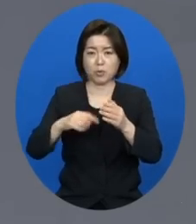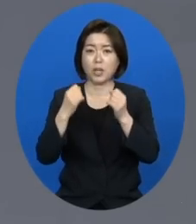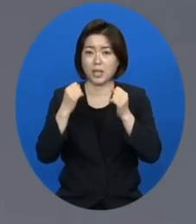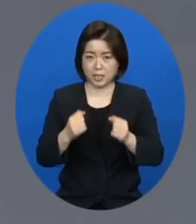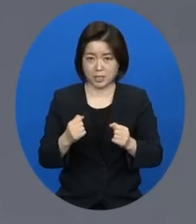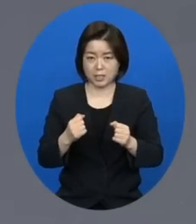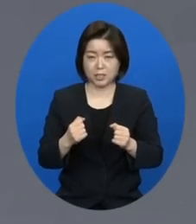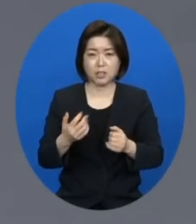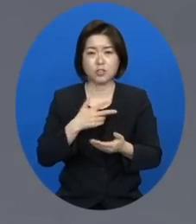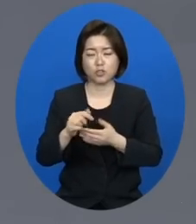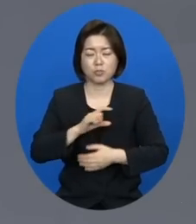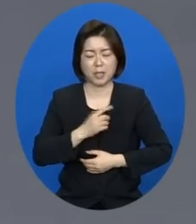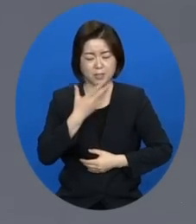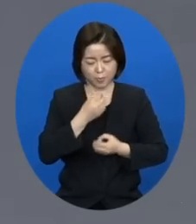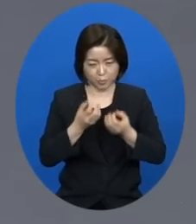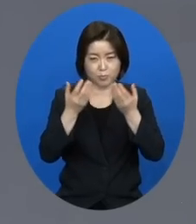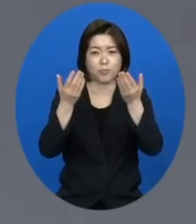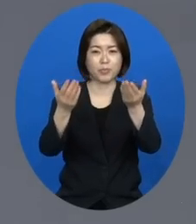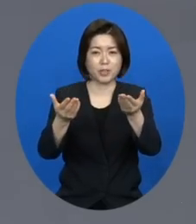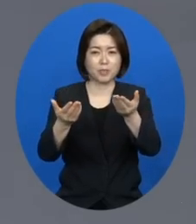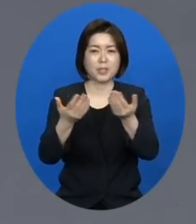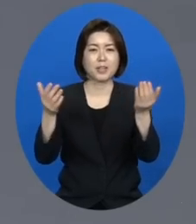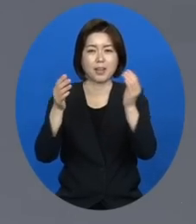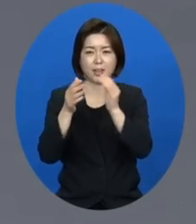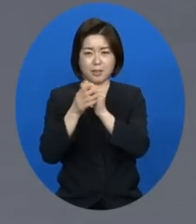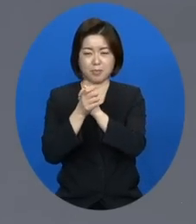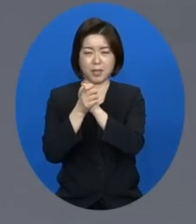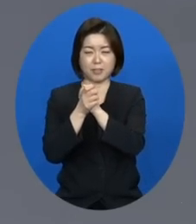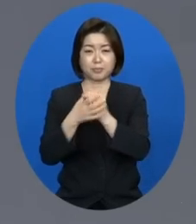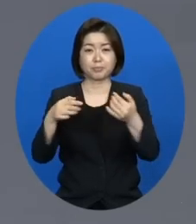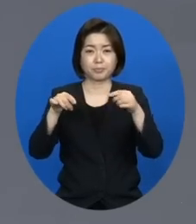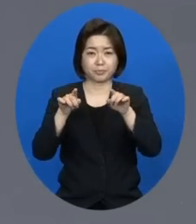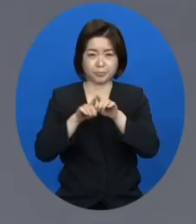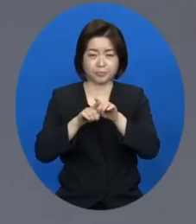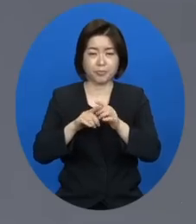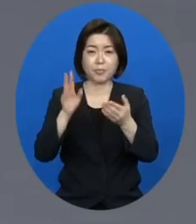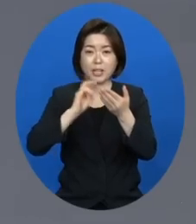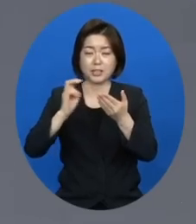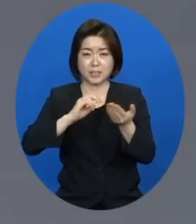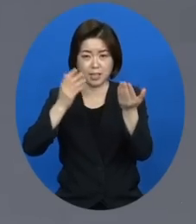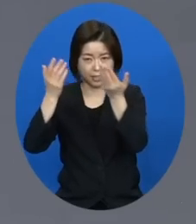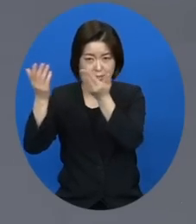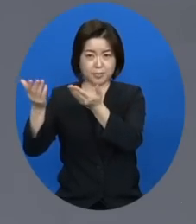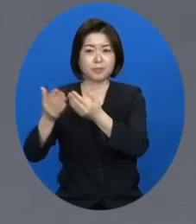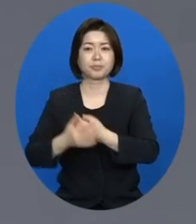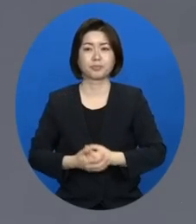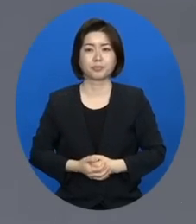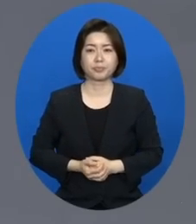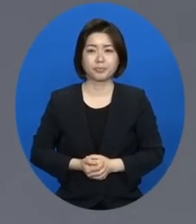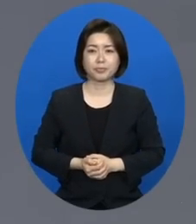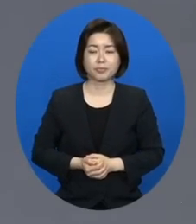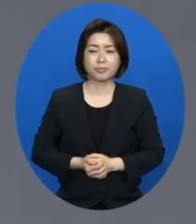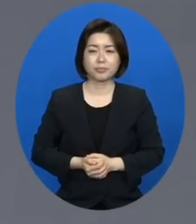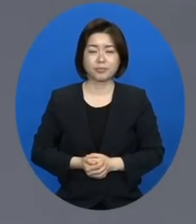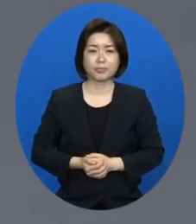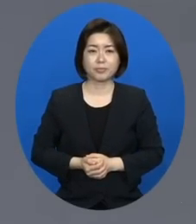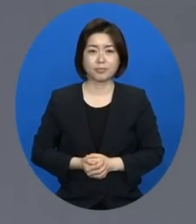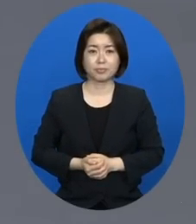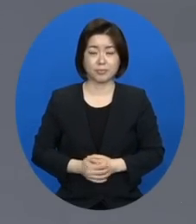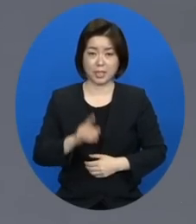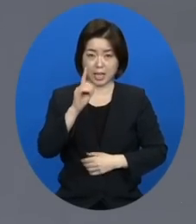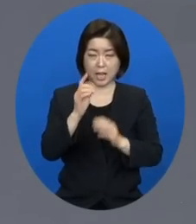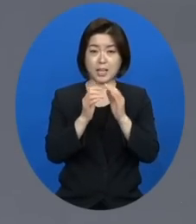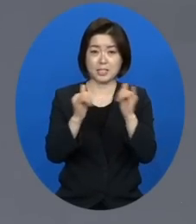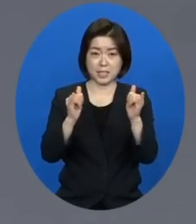우리 주님의 이름으로 축원드립니다. 아멘. 우리 함께 우리 찬양하겠습니다. 우리 한